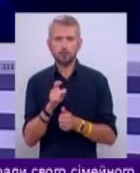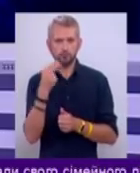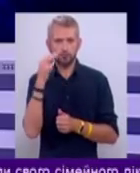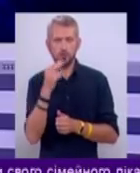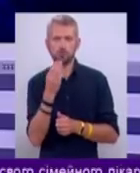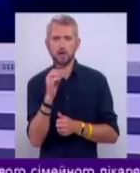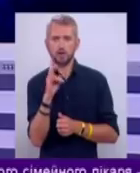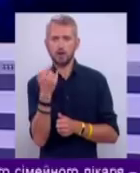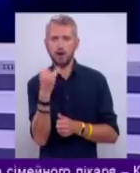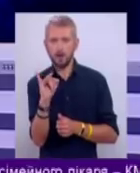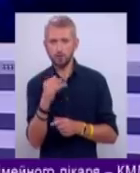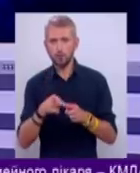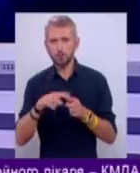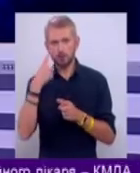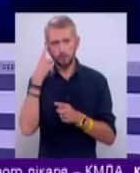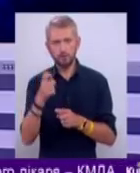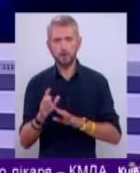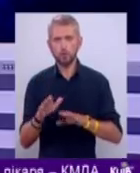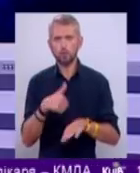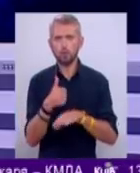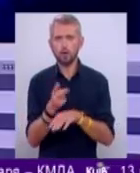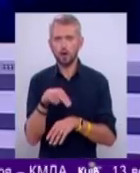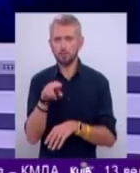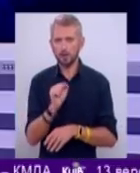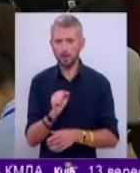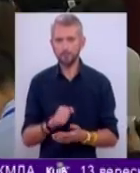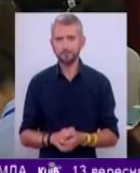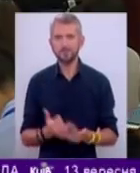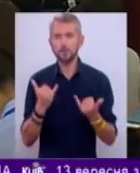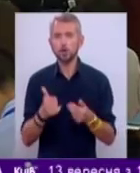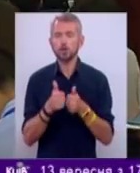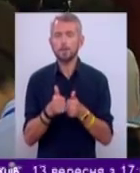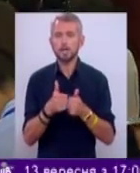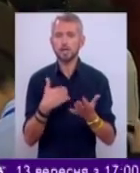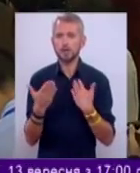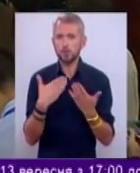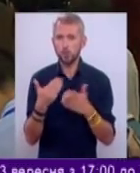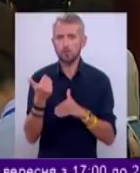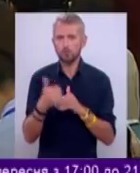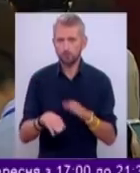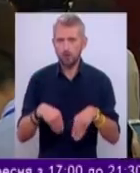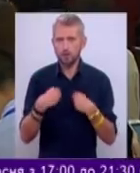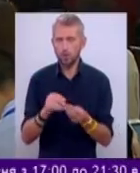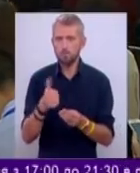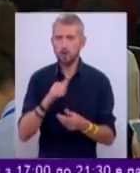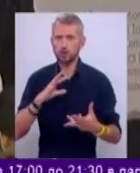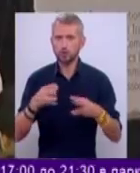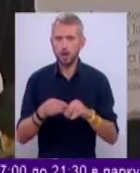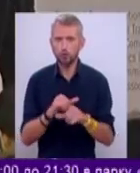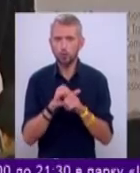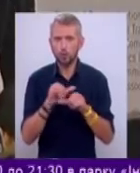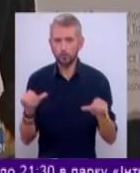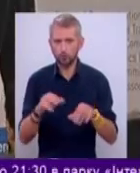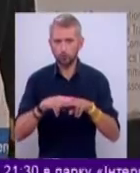із Шанхаєм. Про це заявив заступник голови КМДА Дмитро Давцян. Нинішні партнерські відносини вже дають перші результати у